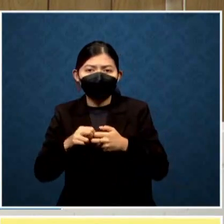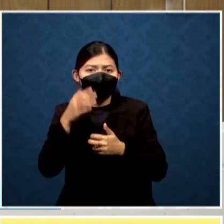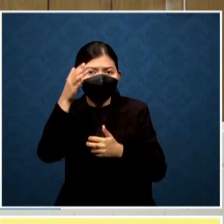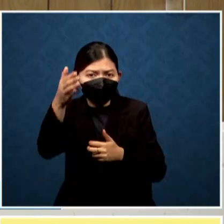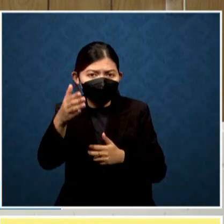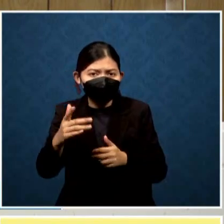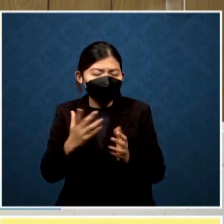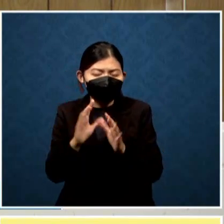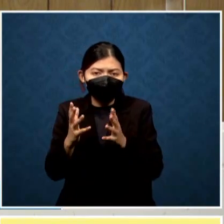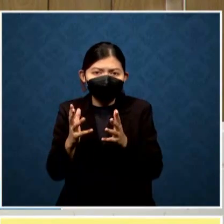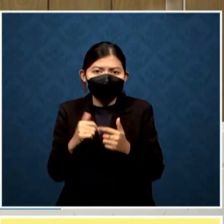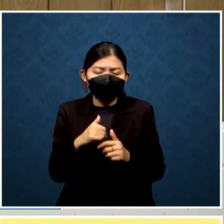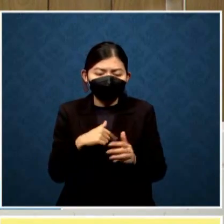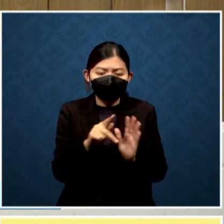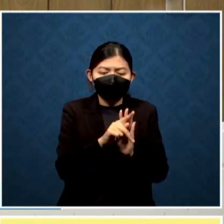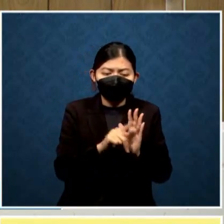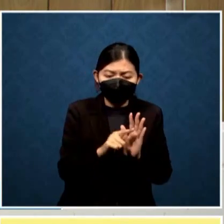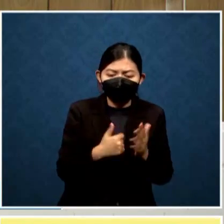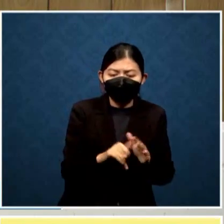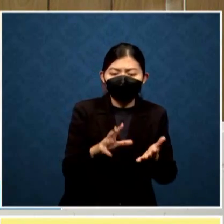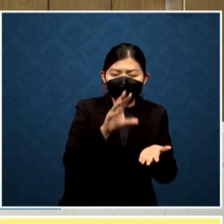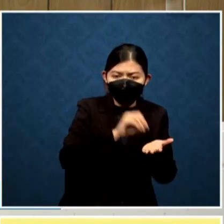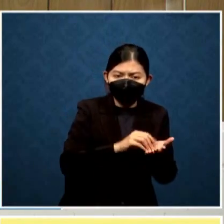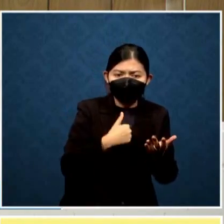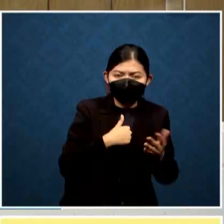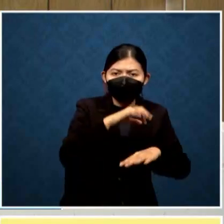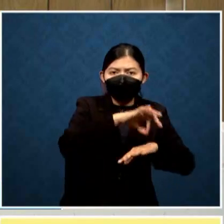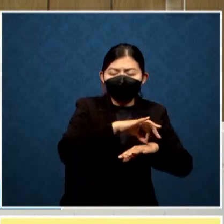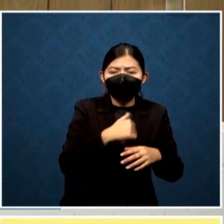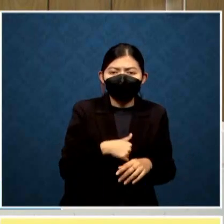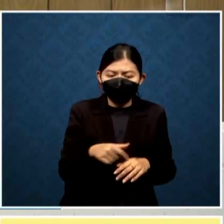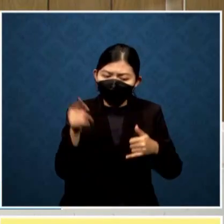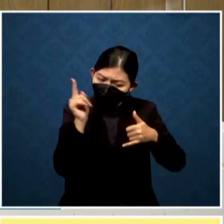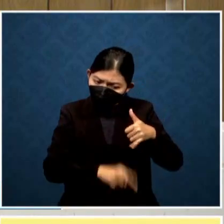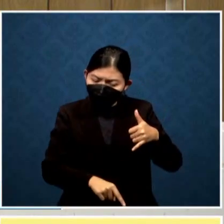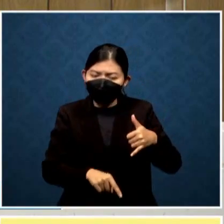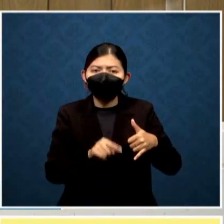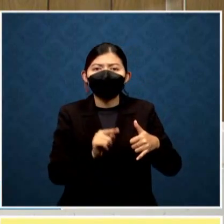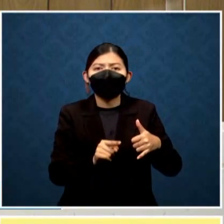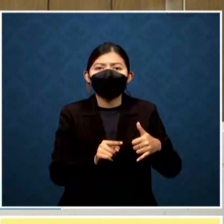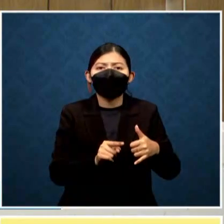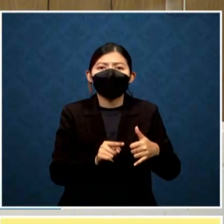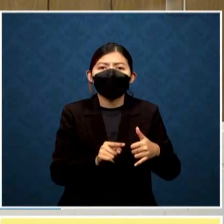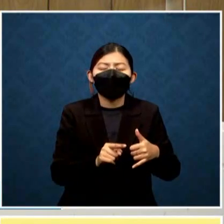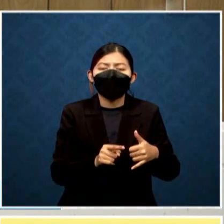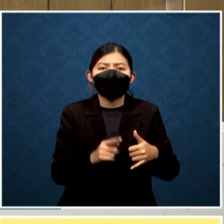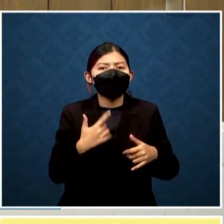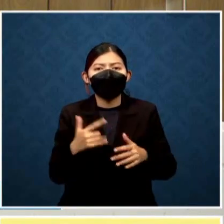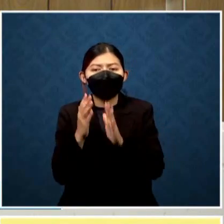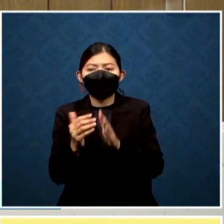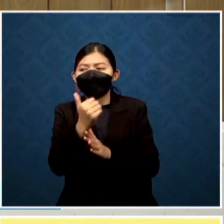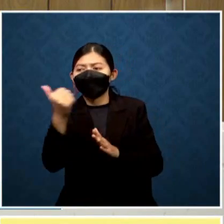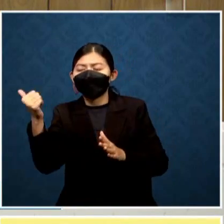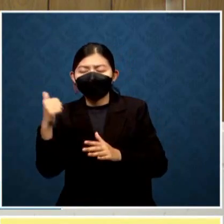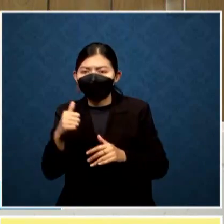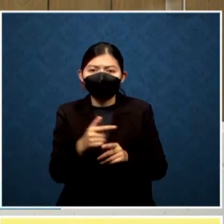ายอยู่แล้วผมกำชับแล้วว่าให้ทุกคนทำหน้าตามหน้าที่ก็เหลืออย่างเดียวต้องลงโทษให้เป็นเยี่ยงอย่างว่าต้องไม่มี